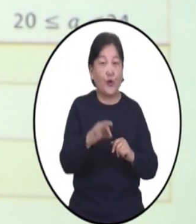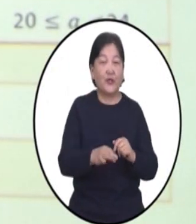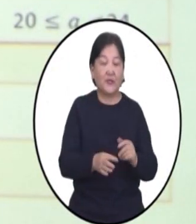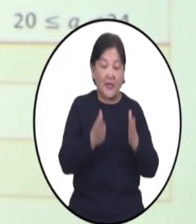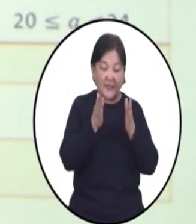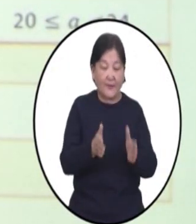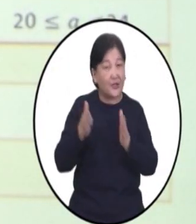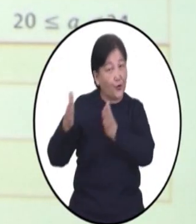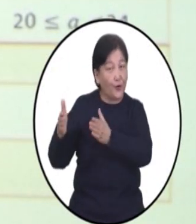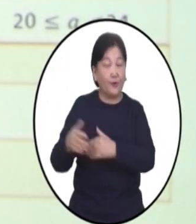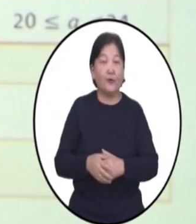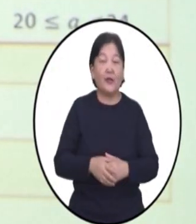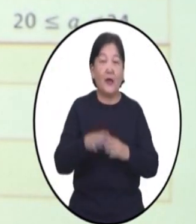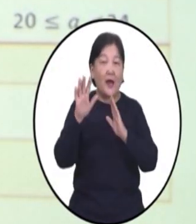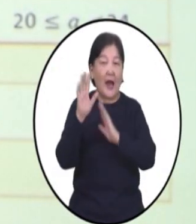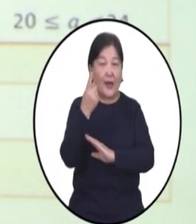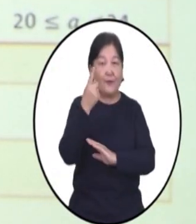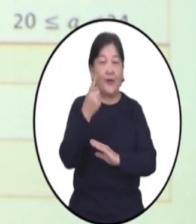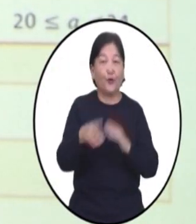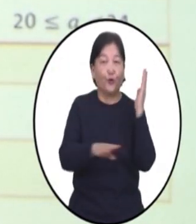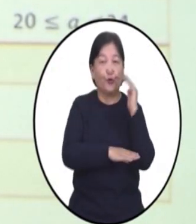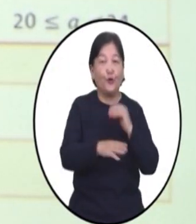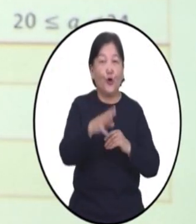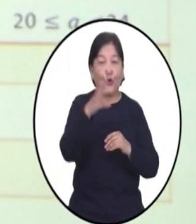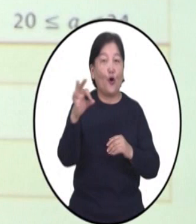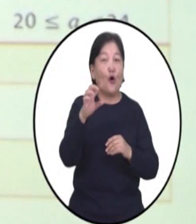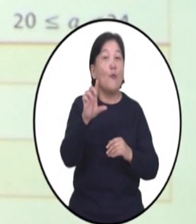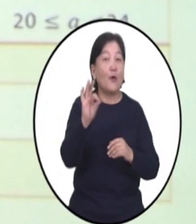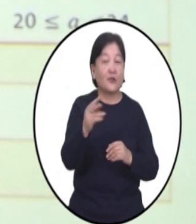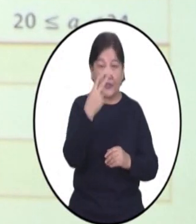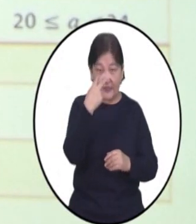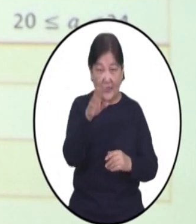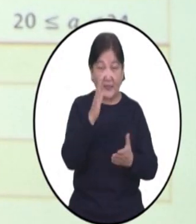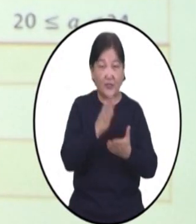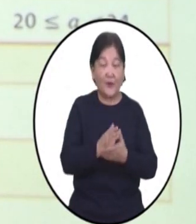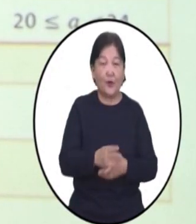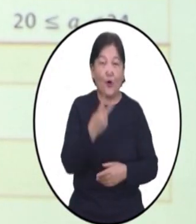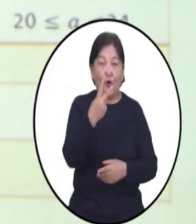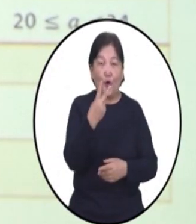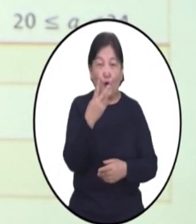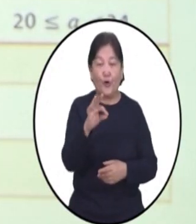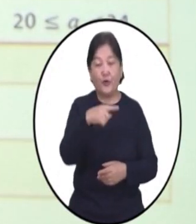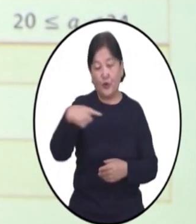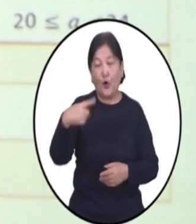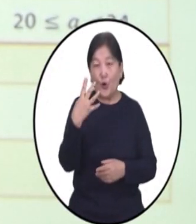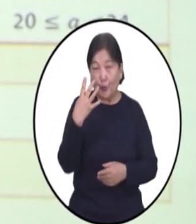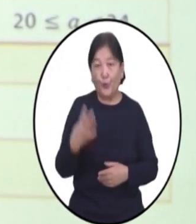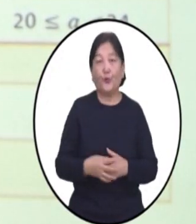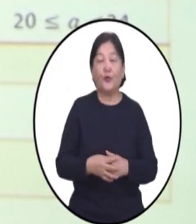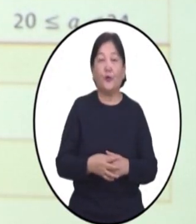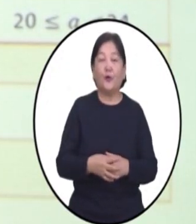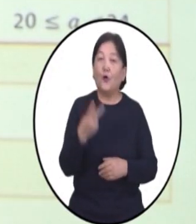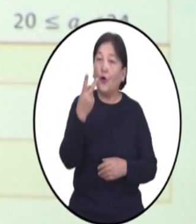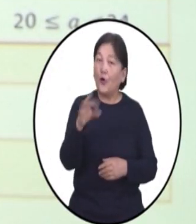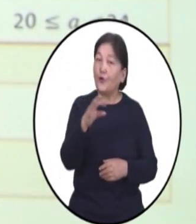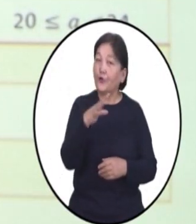үхэхэр 11 өдөр бодлого бодсон гэсэн харагдаж байна. 20-оос 24 завсарт бол 20 бодлого